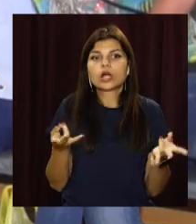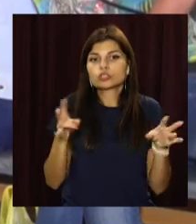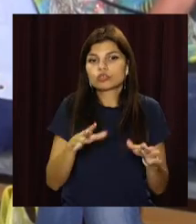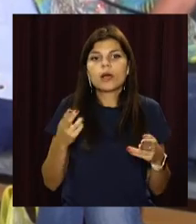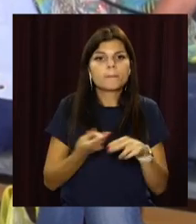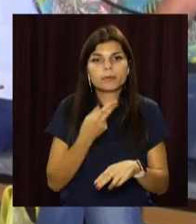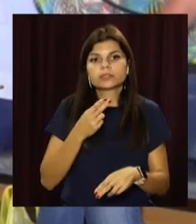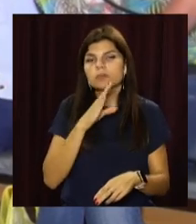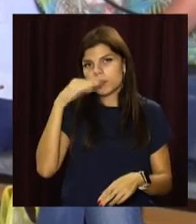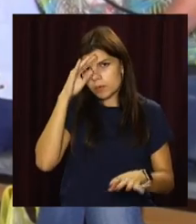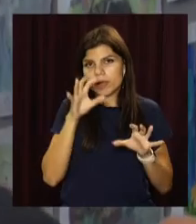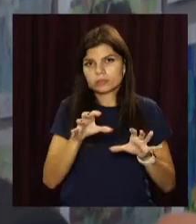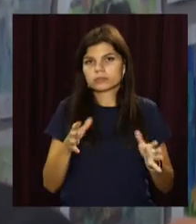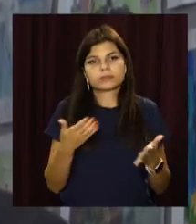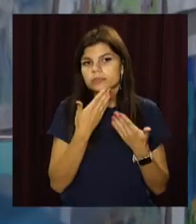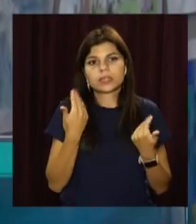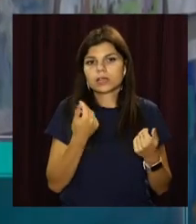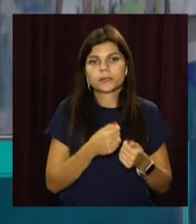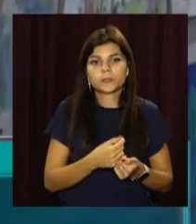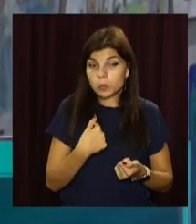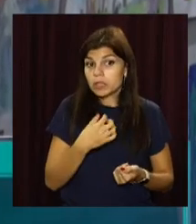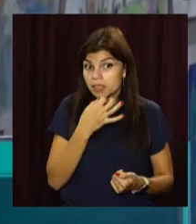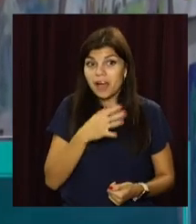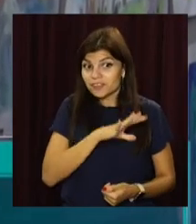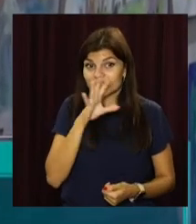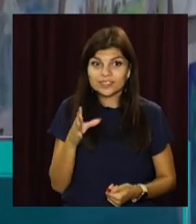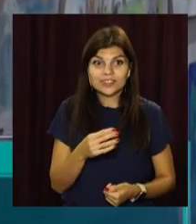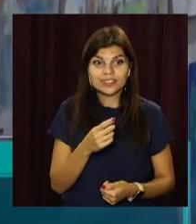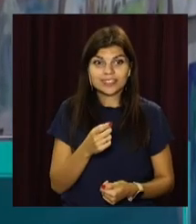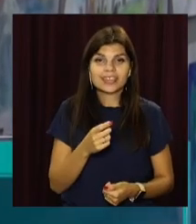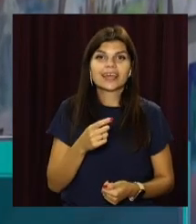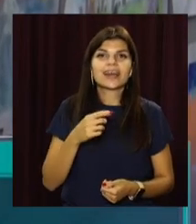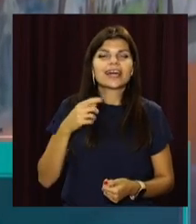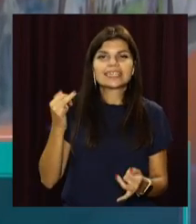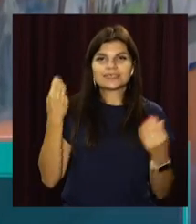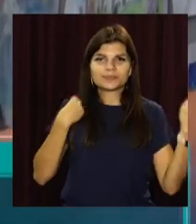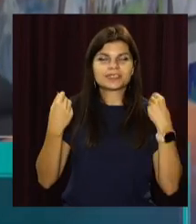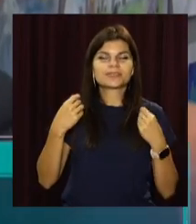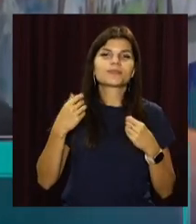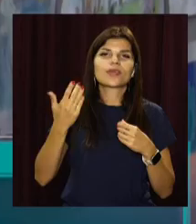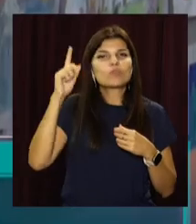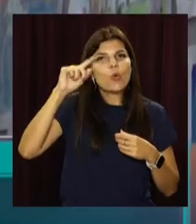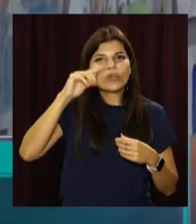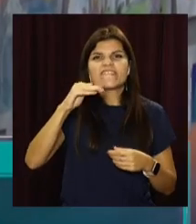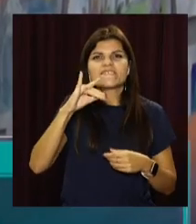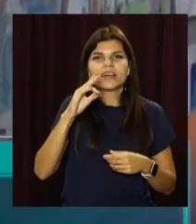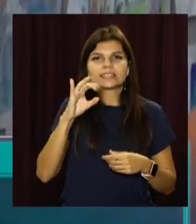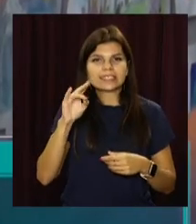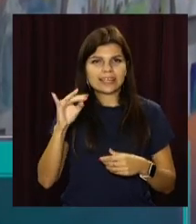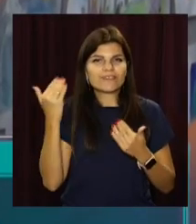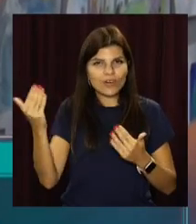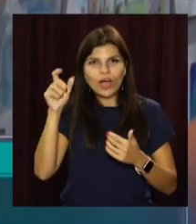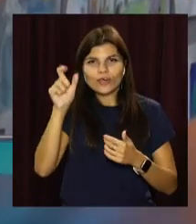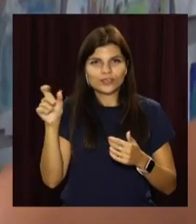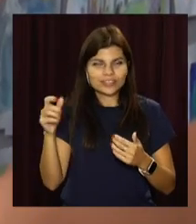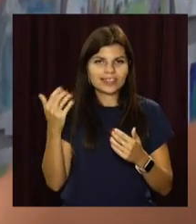залишилися без батьківського піклування. Мені подобається все. Сімка, нолик прикольна. Я рада, що прийшов шостий клас.